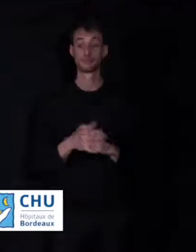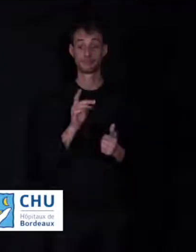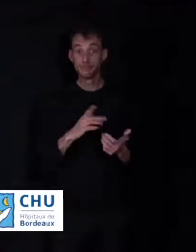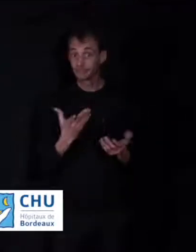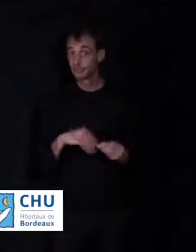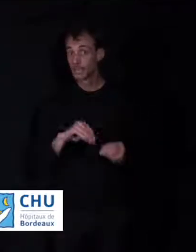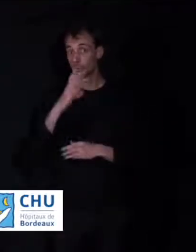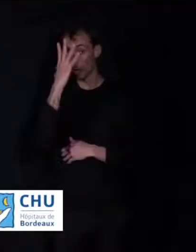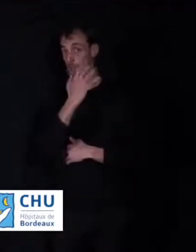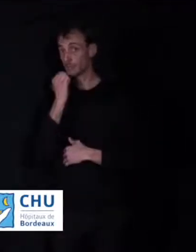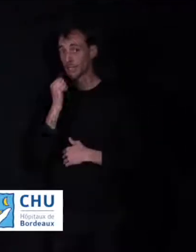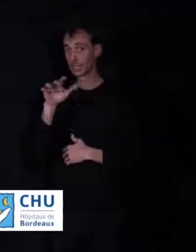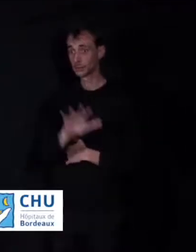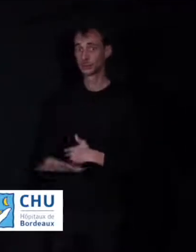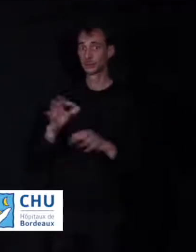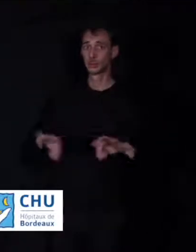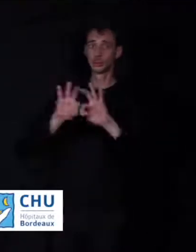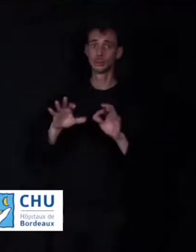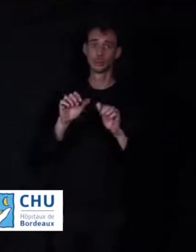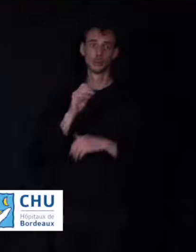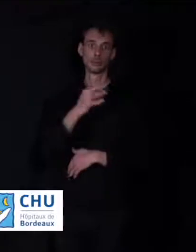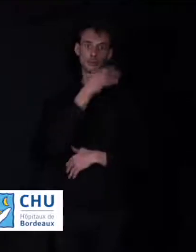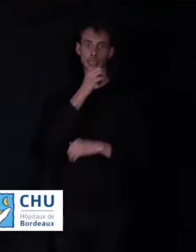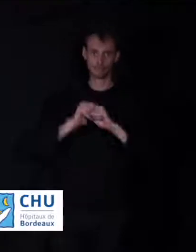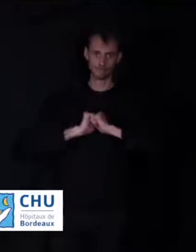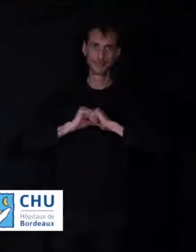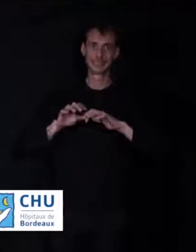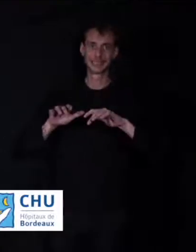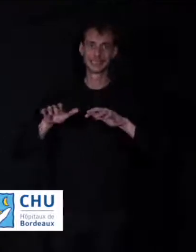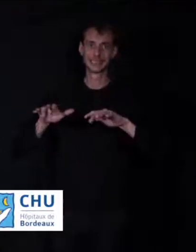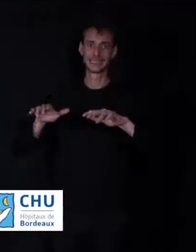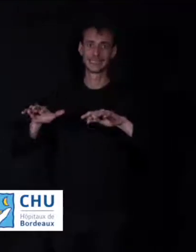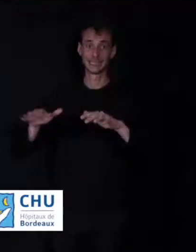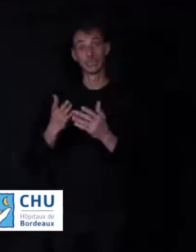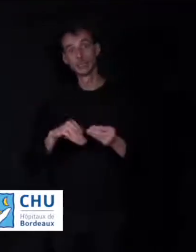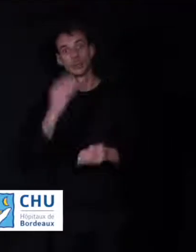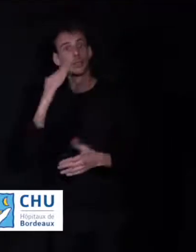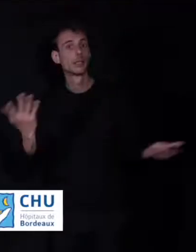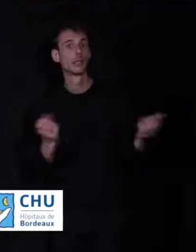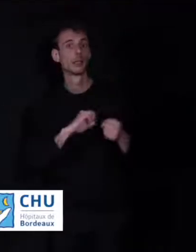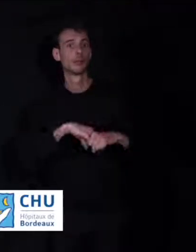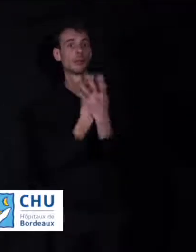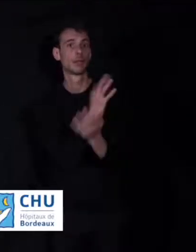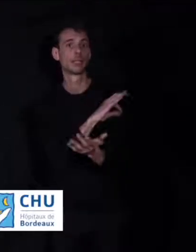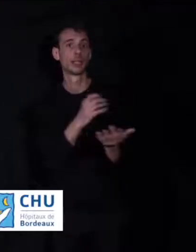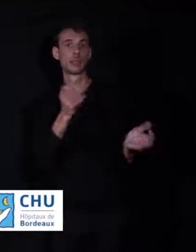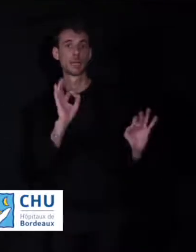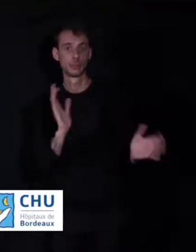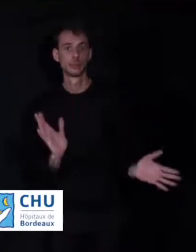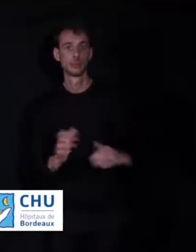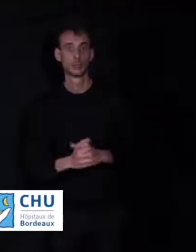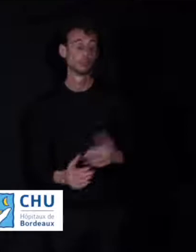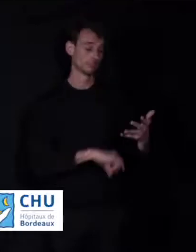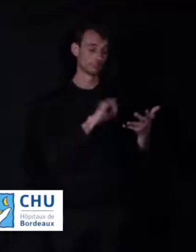même encore une priorité. Et vous savez qu'il n'y a pas de vaccin contre ce virus. La grippe saisonnière, on en a parlé. Et enfin,